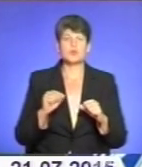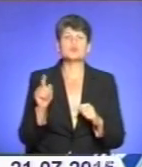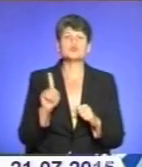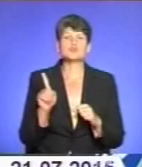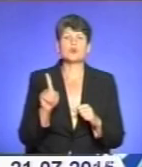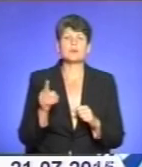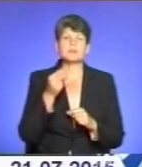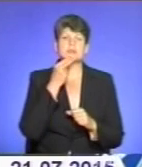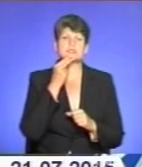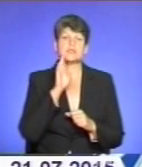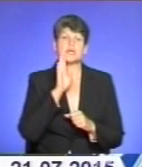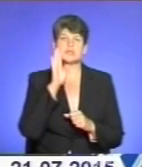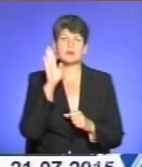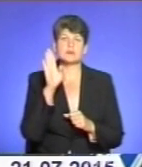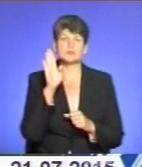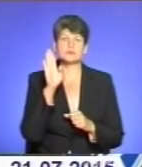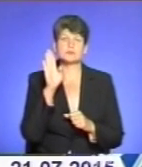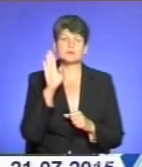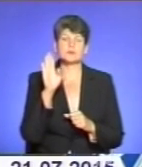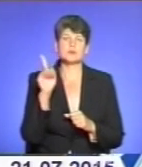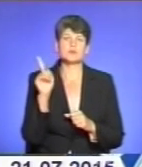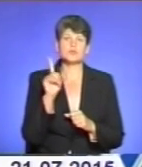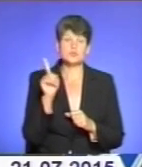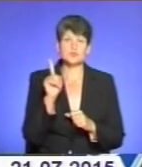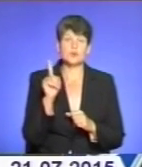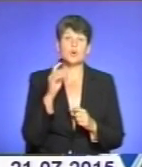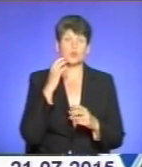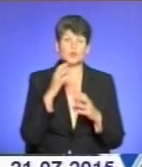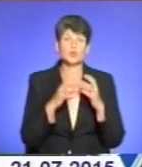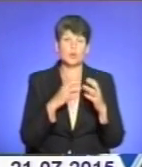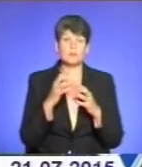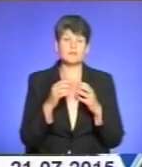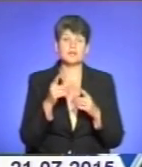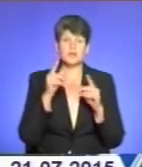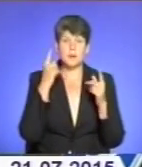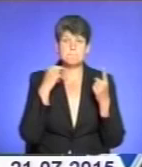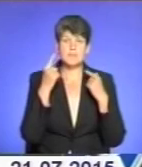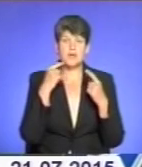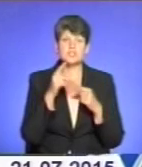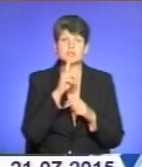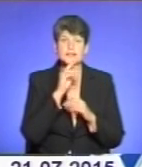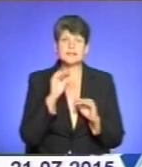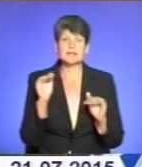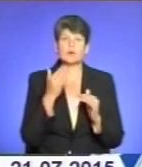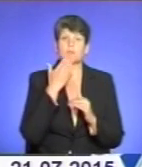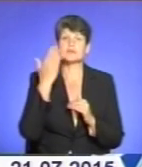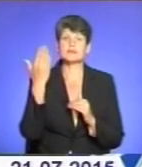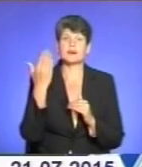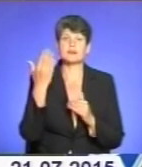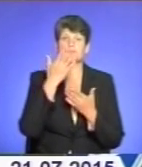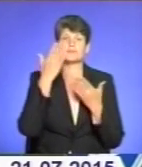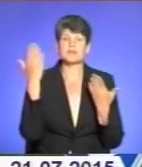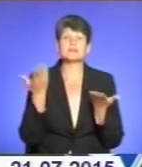вам на сніданок? Що? Томатів. Вона так плаче тихо і питає в неба, де ти?